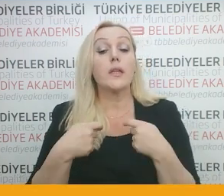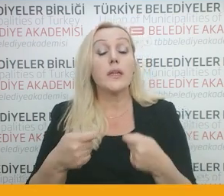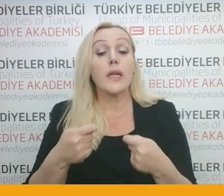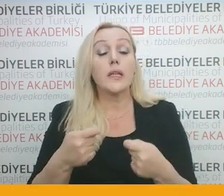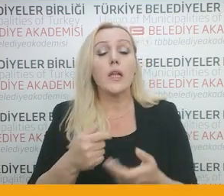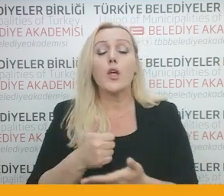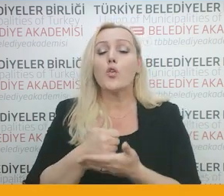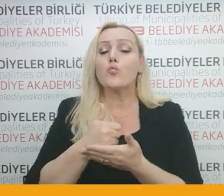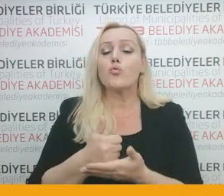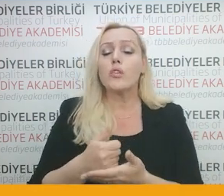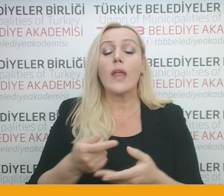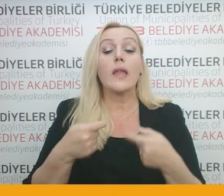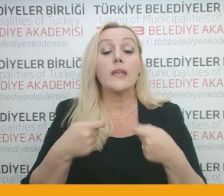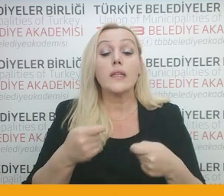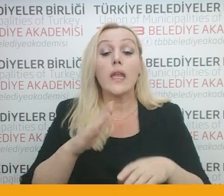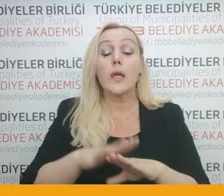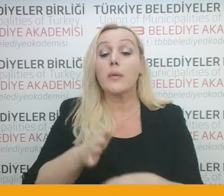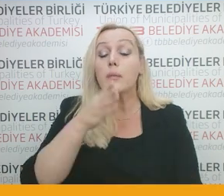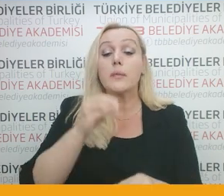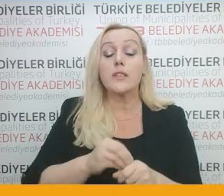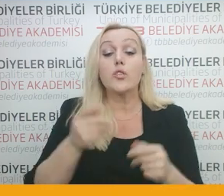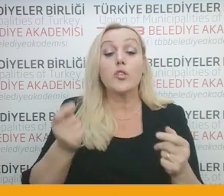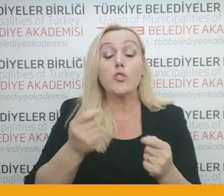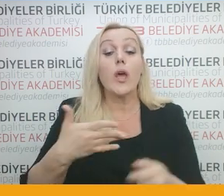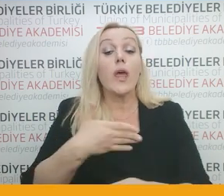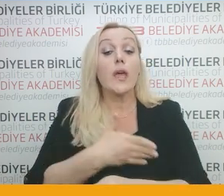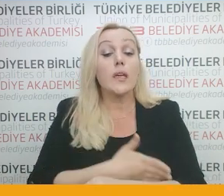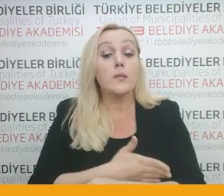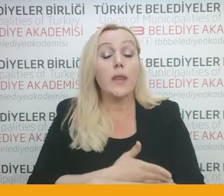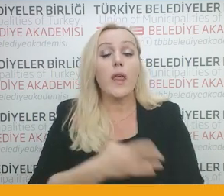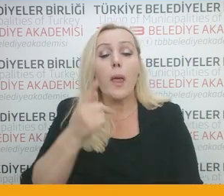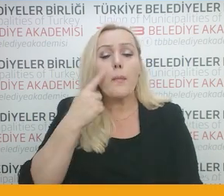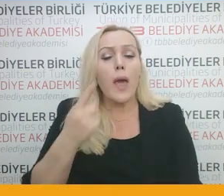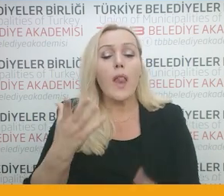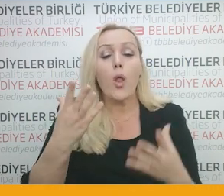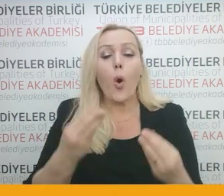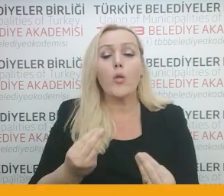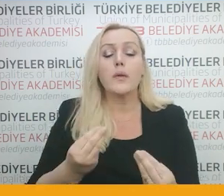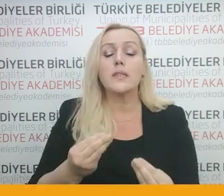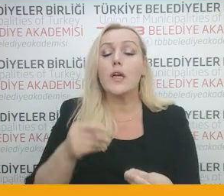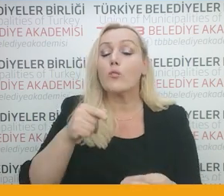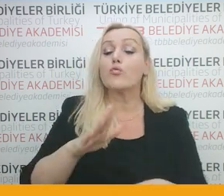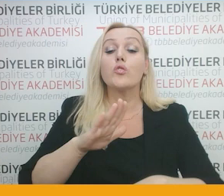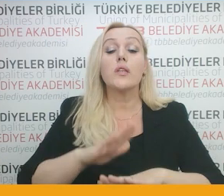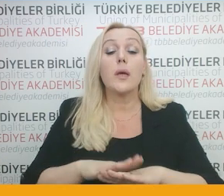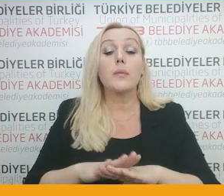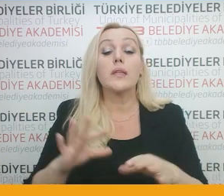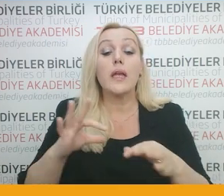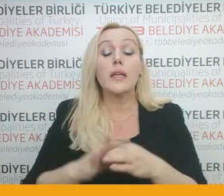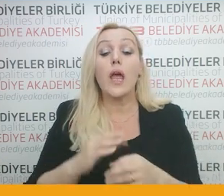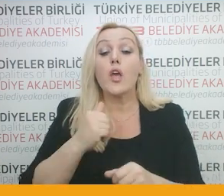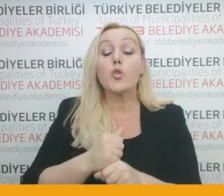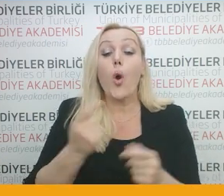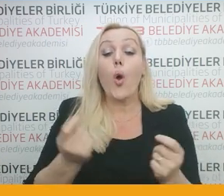Bütçeden bir giderin yapılabilmesi için iş, mal ve hizmetin belirlenmiş usul ve esaslara uygun olarak alındığının veya gerçekleştirildiğinin